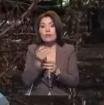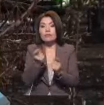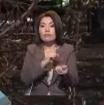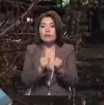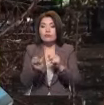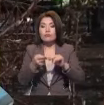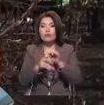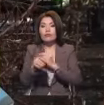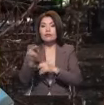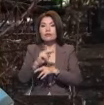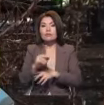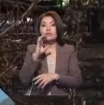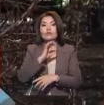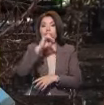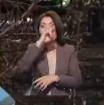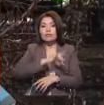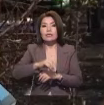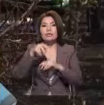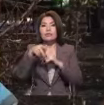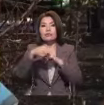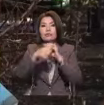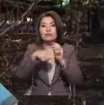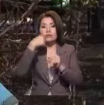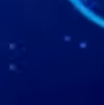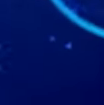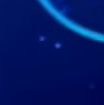мұндай құбылыс солтүстік Қазақстанда 2016 жылы болды.